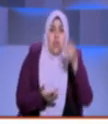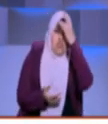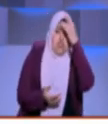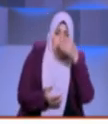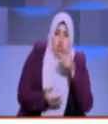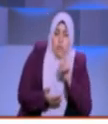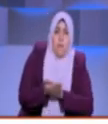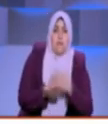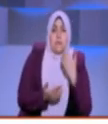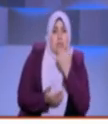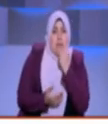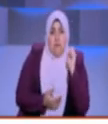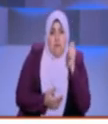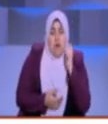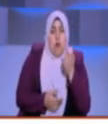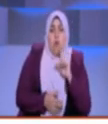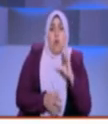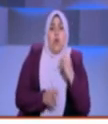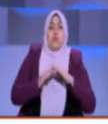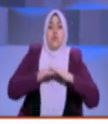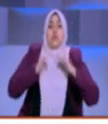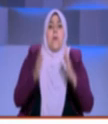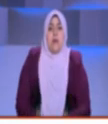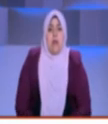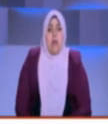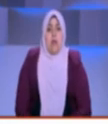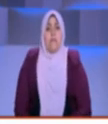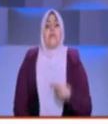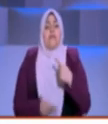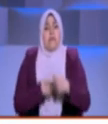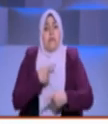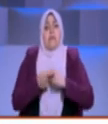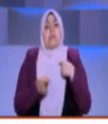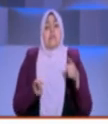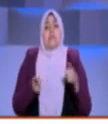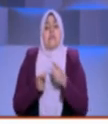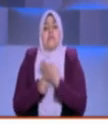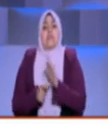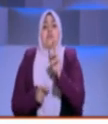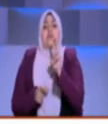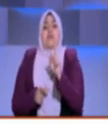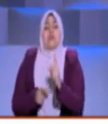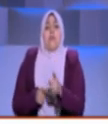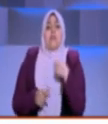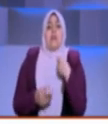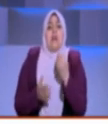الطوارئ، بالإضافة إلى أن هذه حالة الطوارئ يتبعها سبات اقتصادي، وهذا السبات الاقتصادي الذي دمر